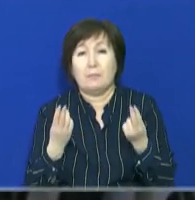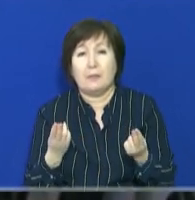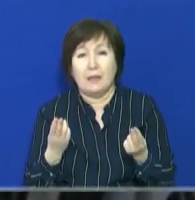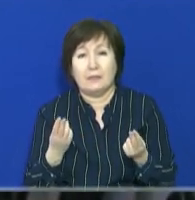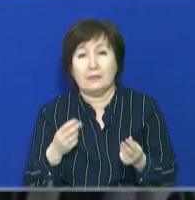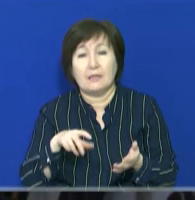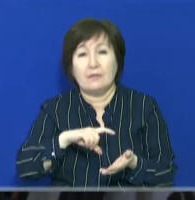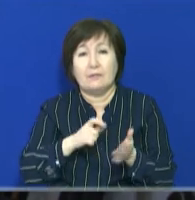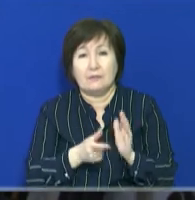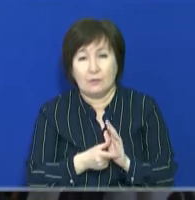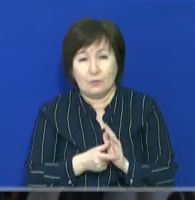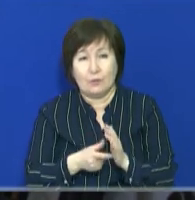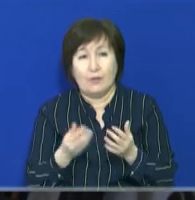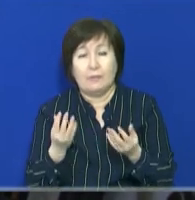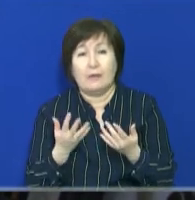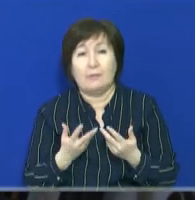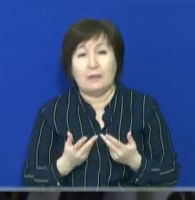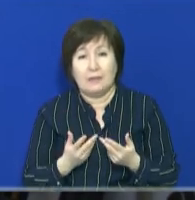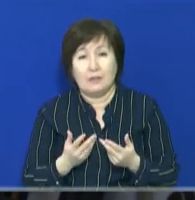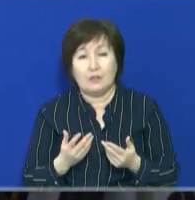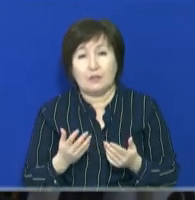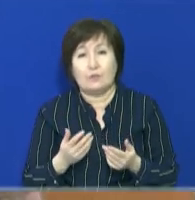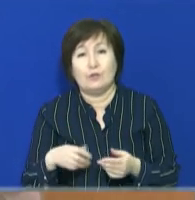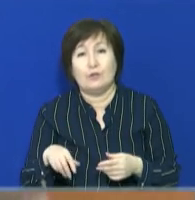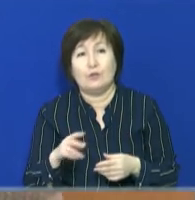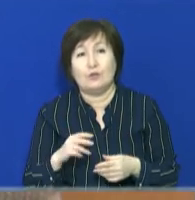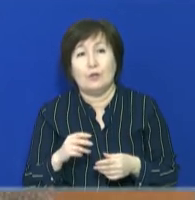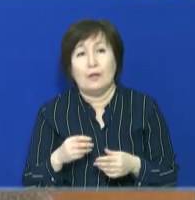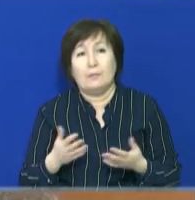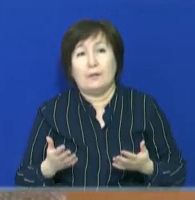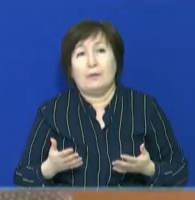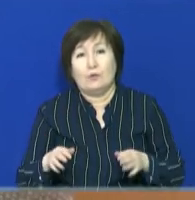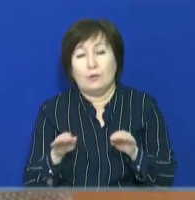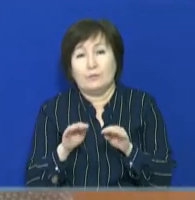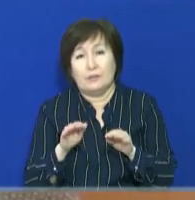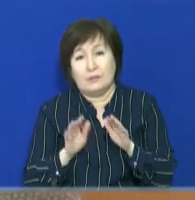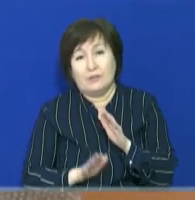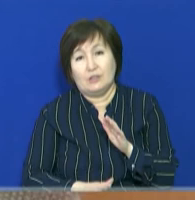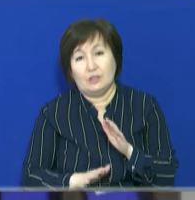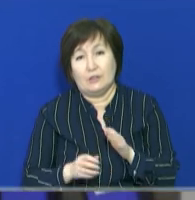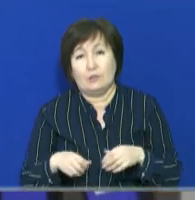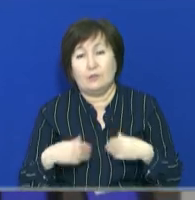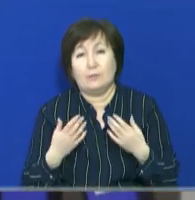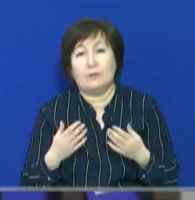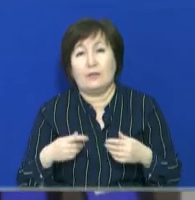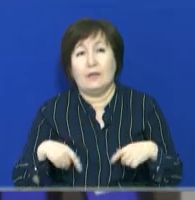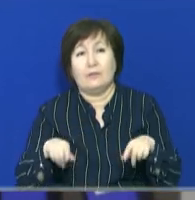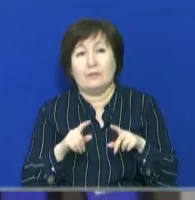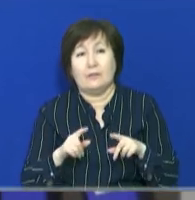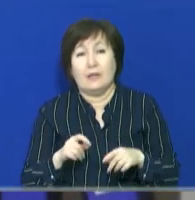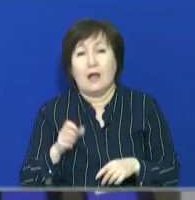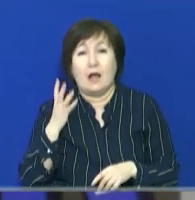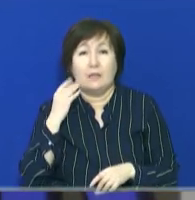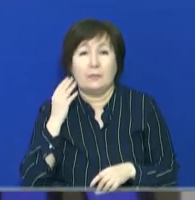мемлекет есебінен төленеді. Шетелден көшіп келген ағайындарда бағдарламаға қатысып, мемлекеттік қолдауға жүгіне алады. Алматы,